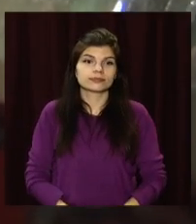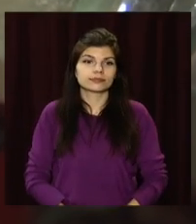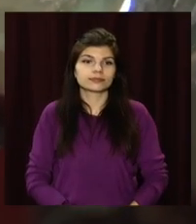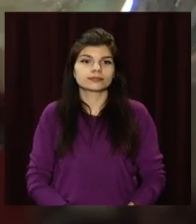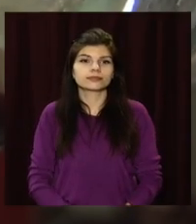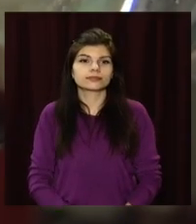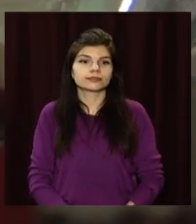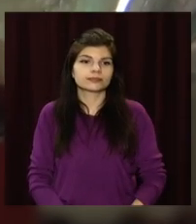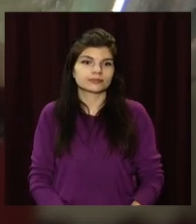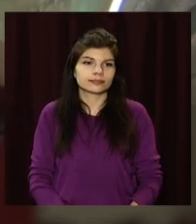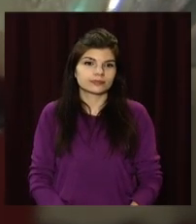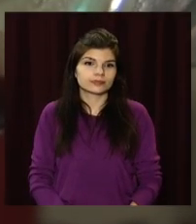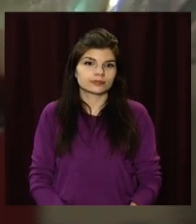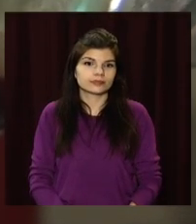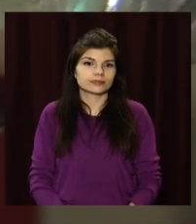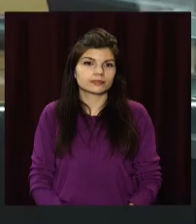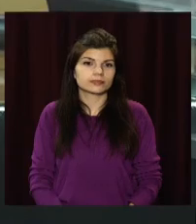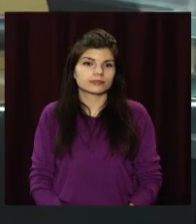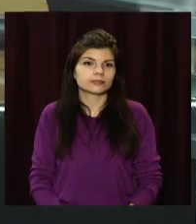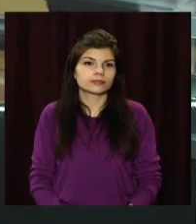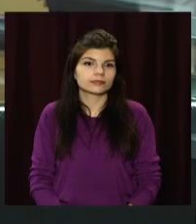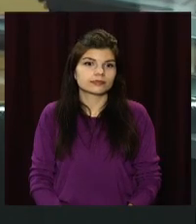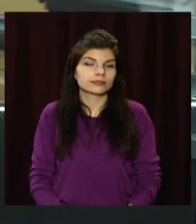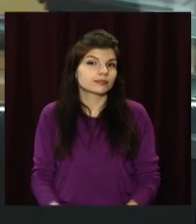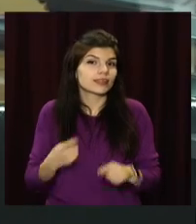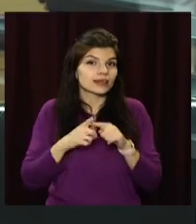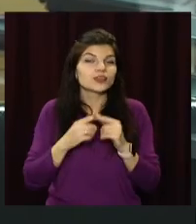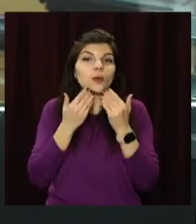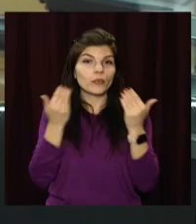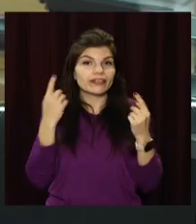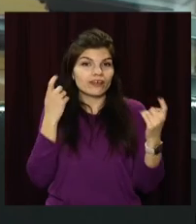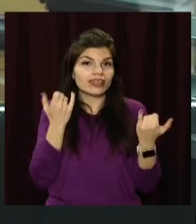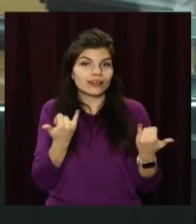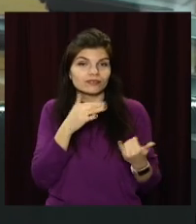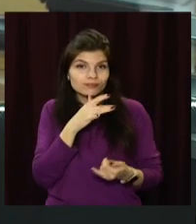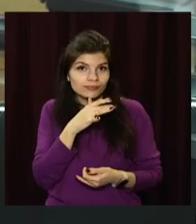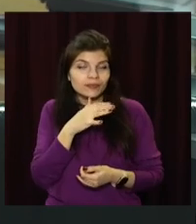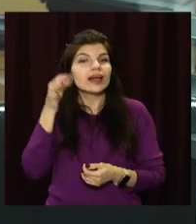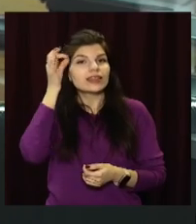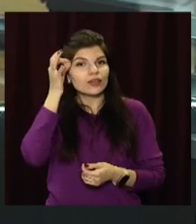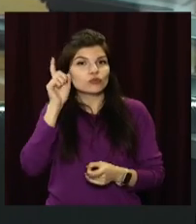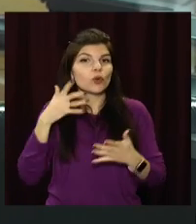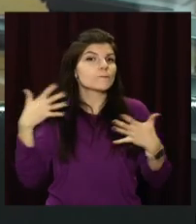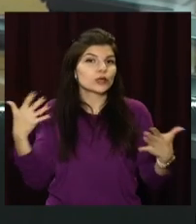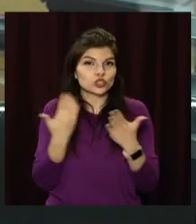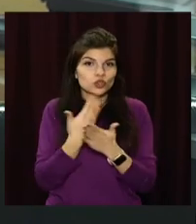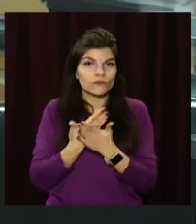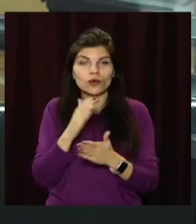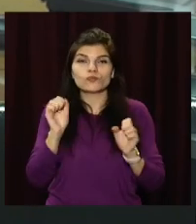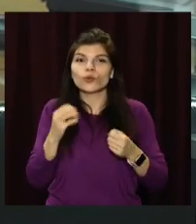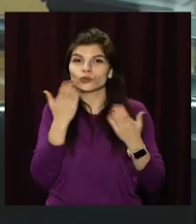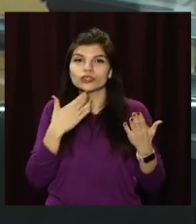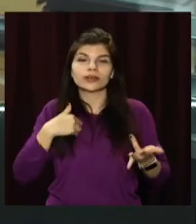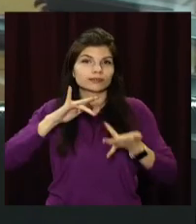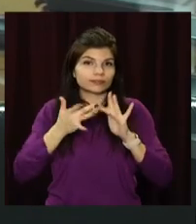Вернигоров. Open News, телеканал «Відкритий». І це остання інформація на цю годину. Нагадаю, що більше новин ви зможете прочитати